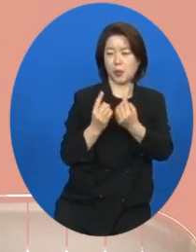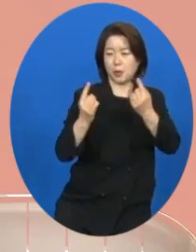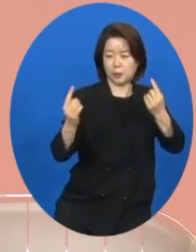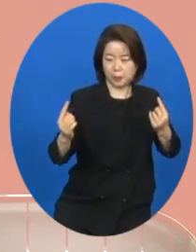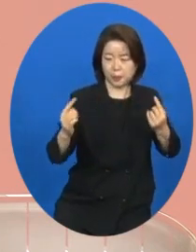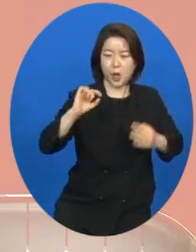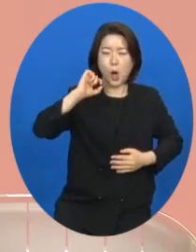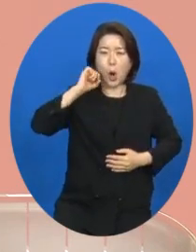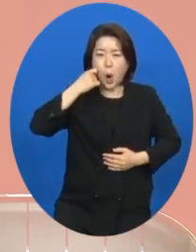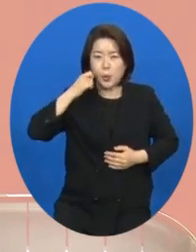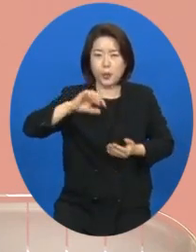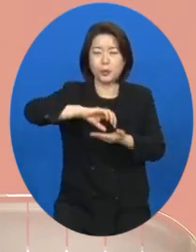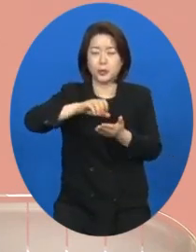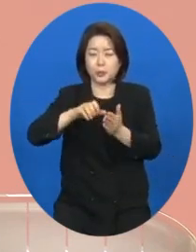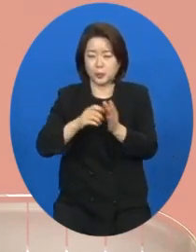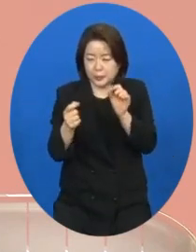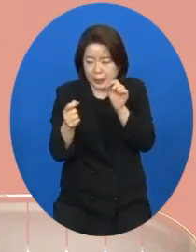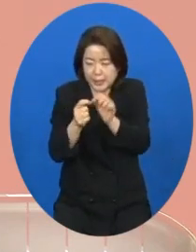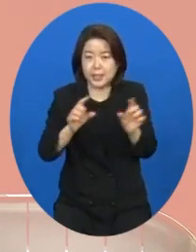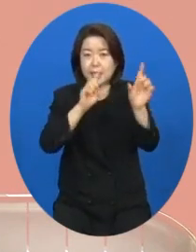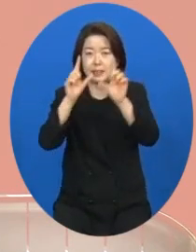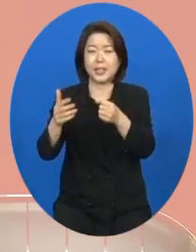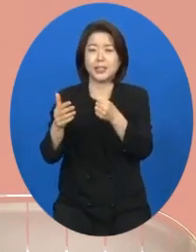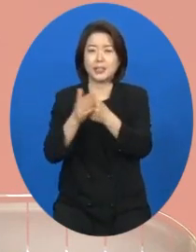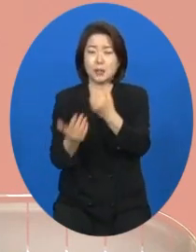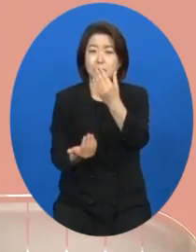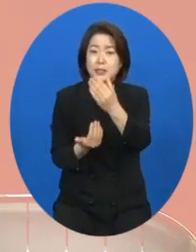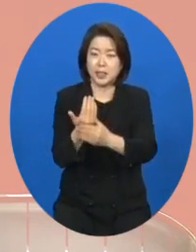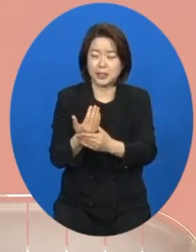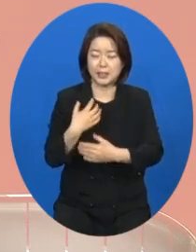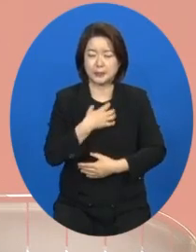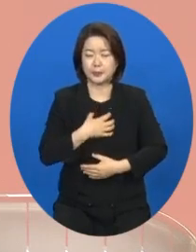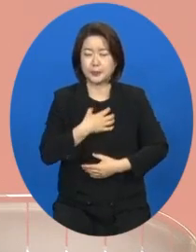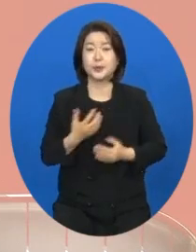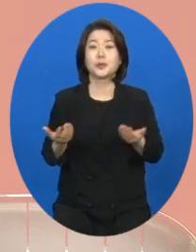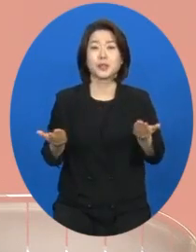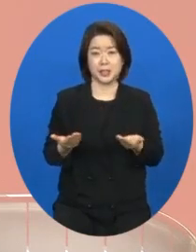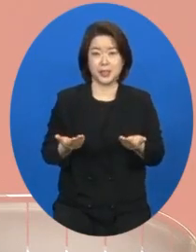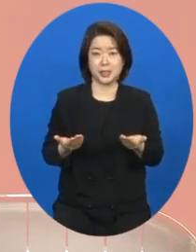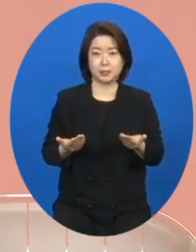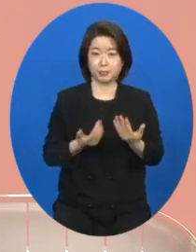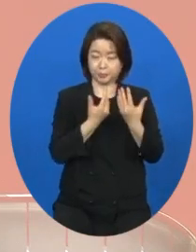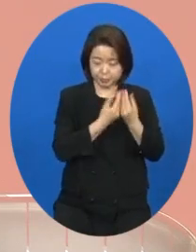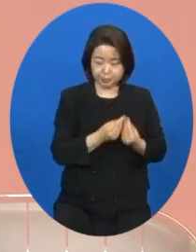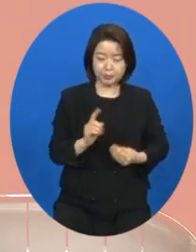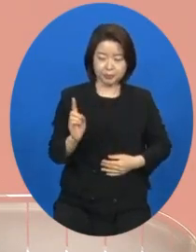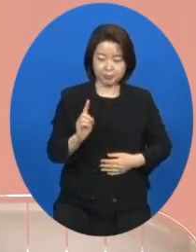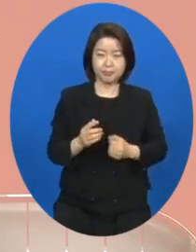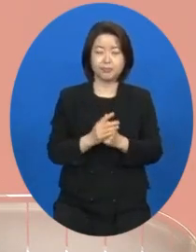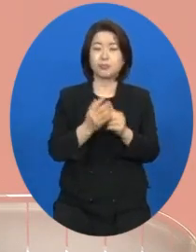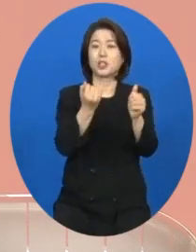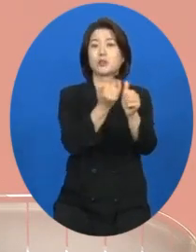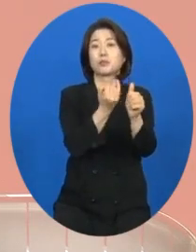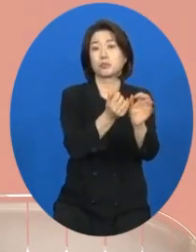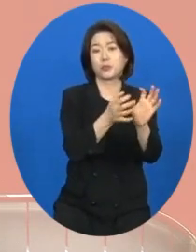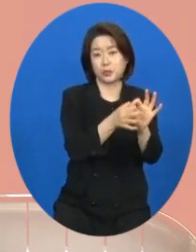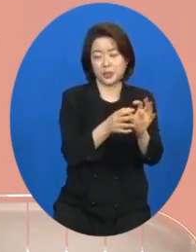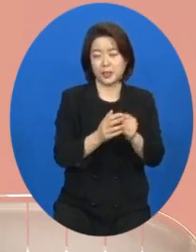정도로 그렇게 살기 때문에 일어나는 고통스러운 일들. 예를 들면 부부관계가